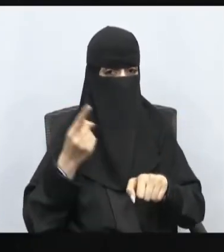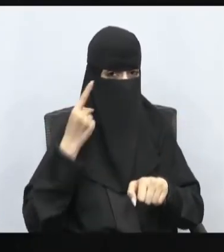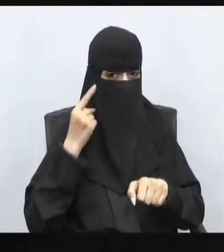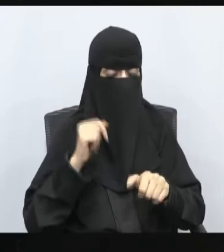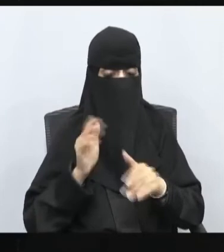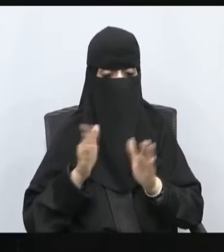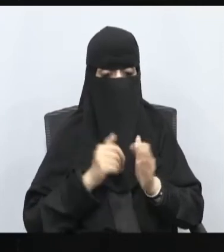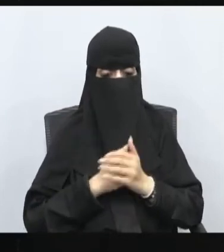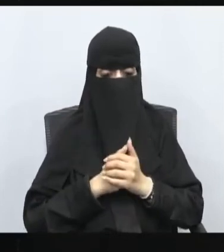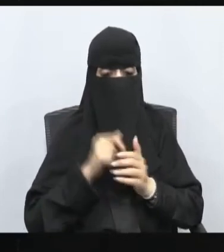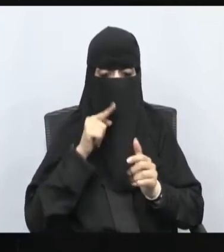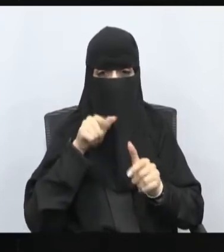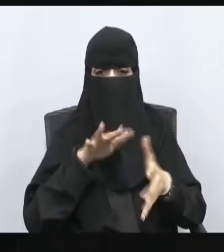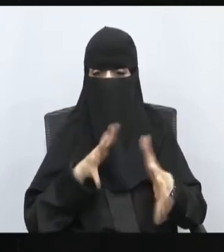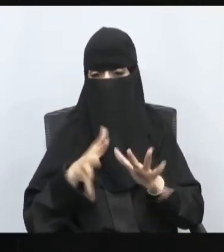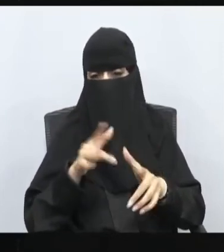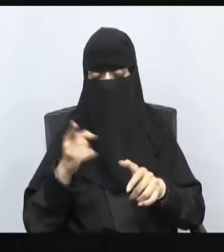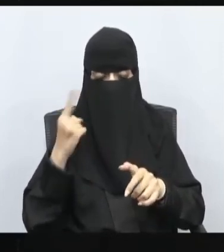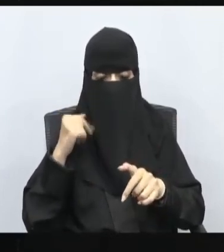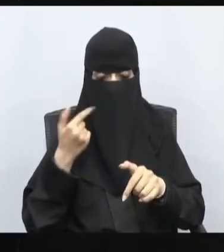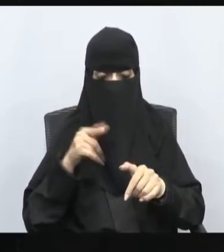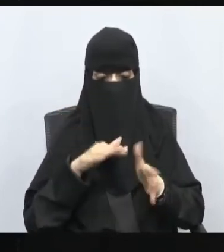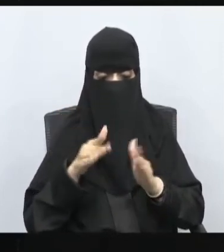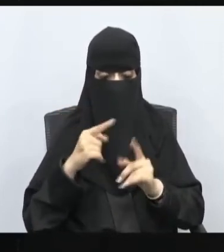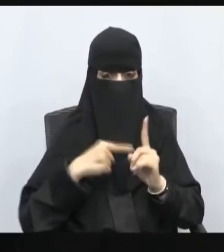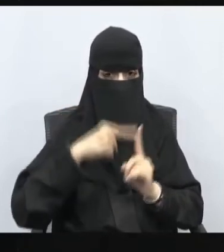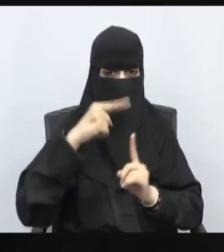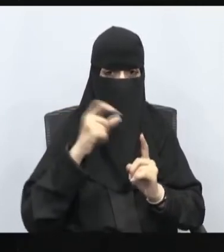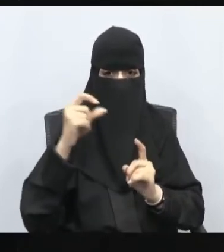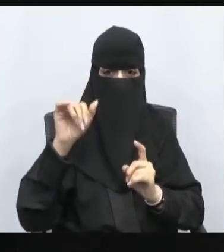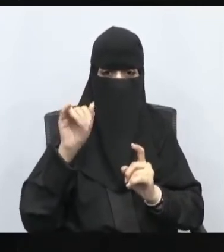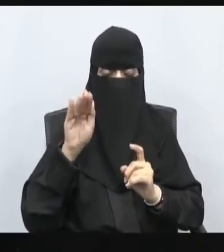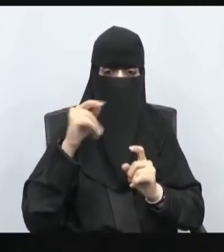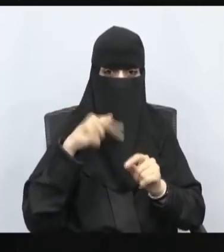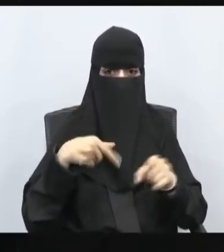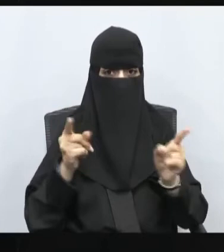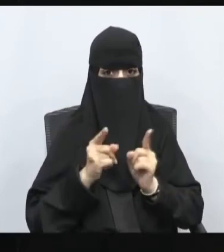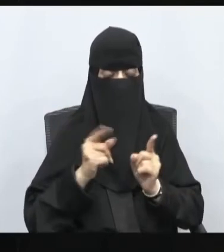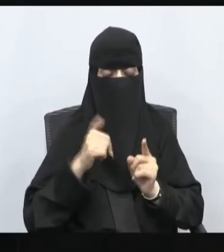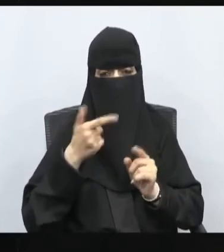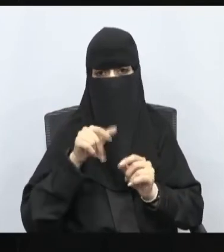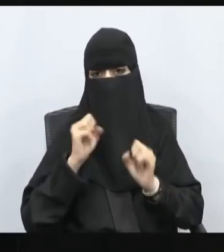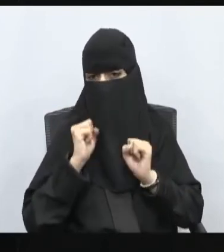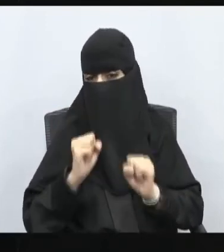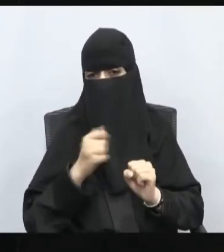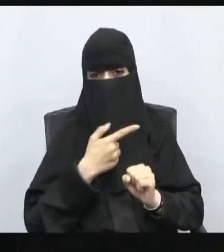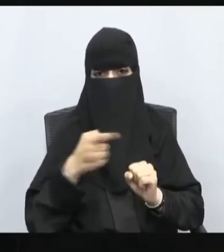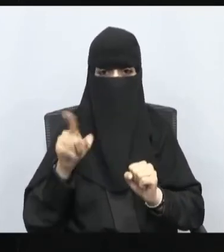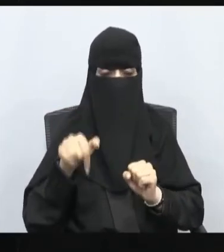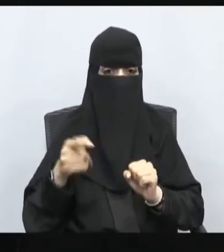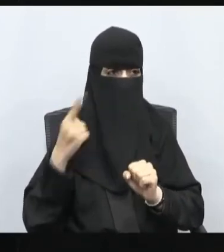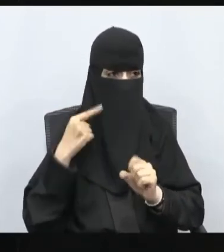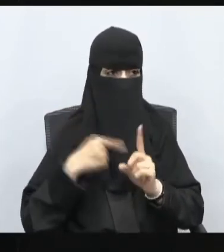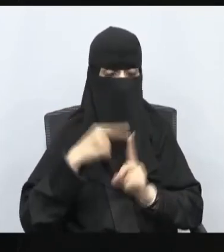سماعه. هذه بعض الأصوات بمقياس ديسبل التي تحدد شدة كل